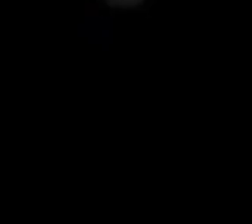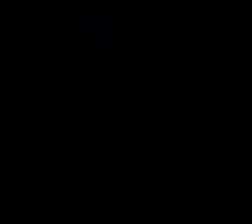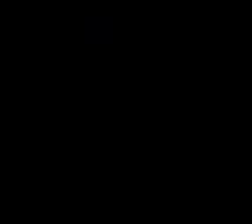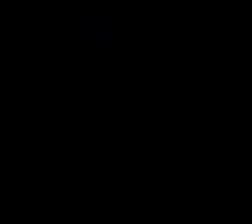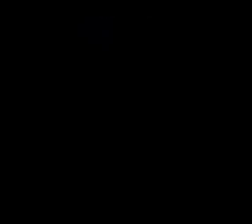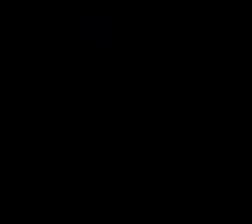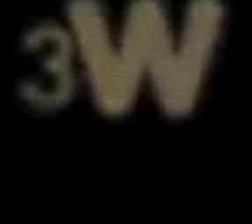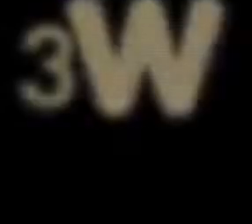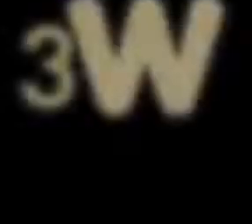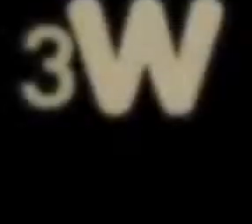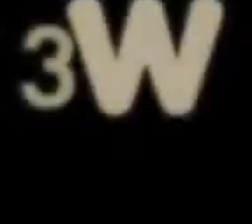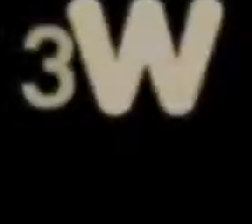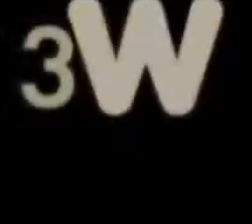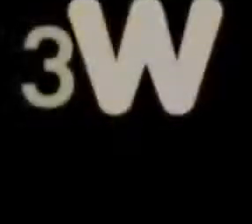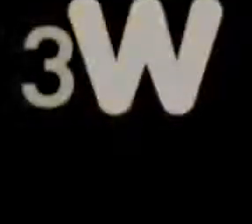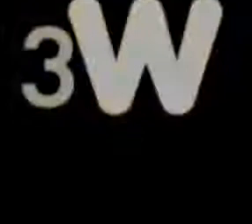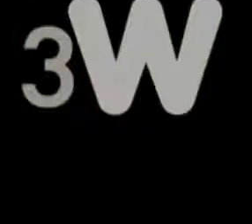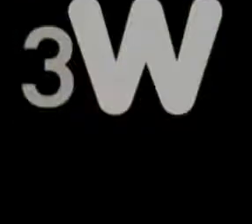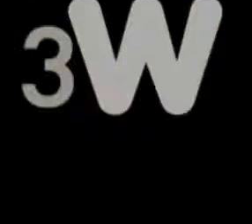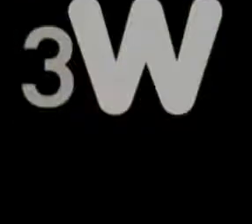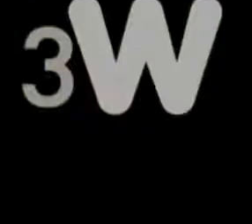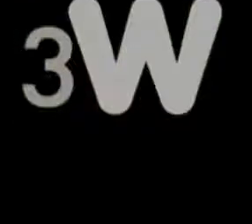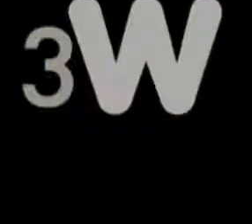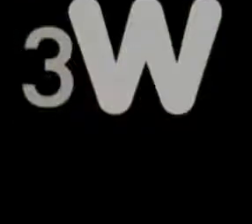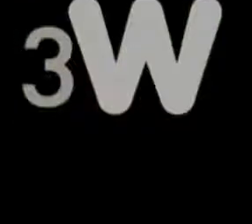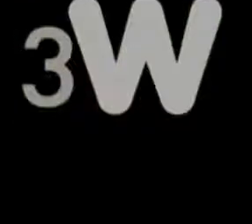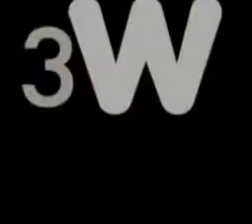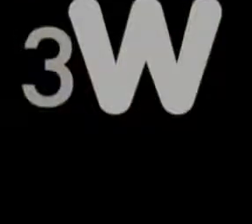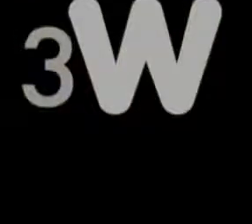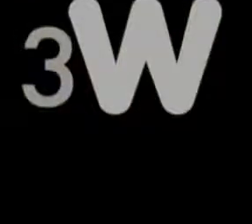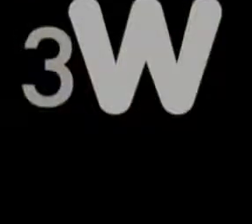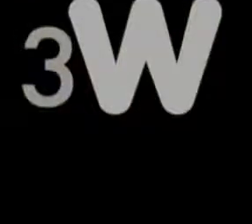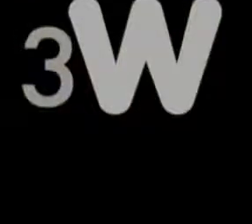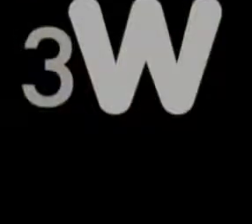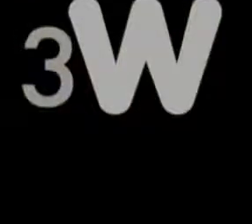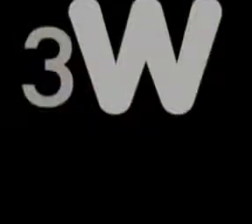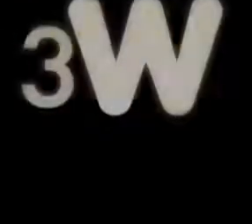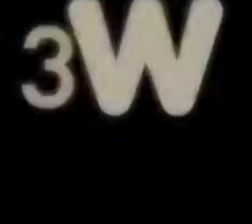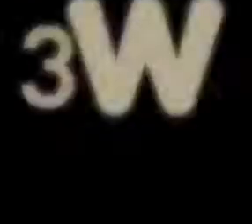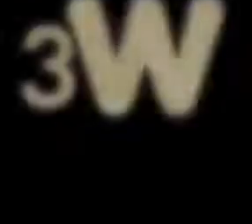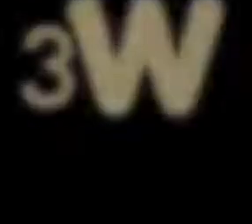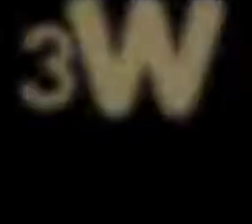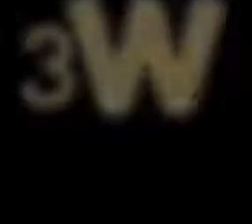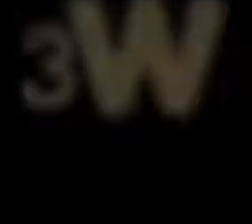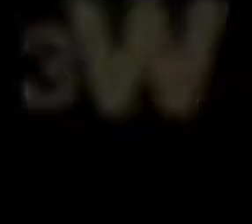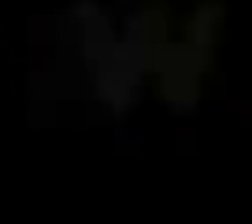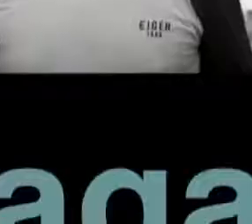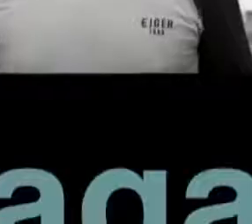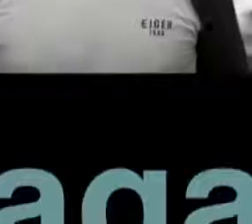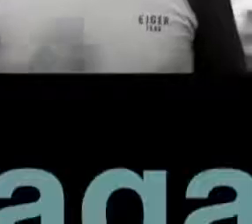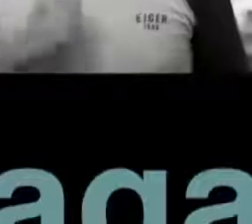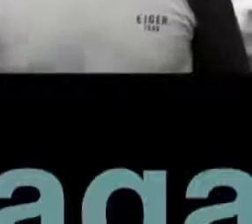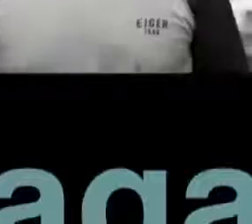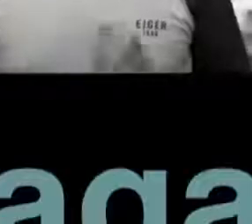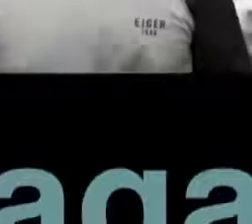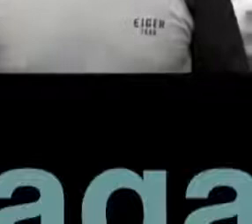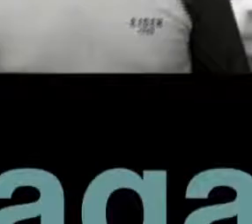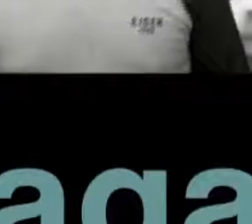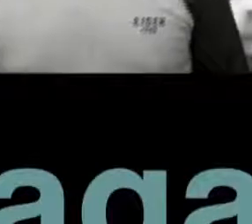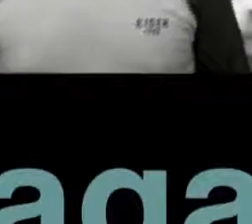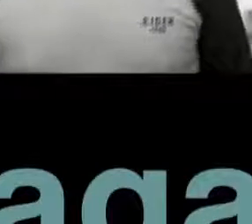sehari-hari dendam 3 wajib wajib Iman wajib amalan wajib imut